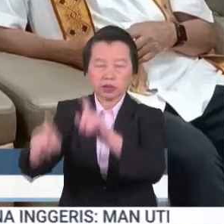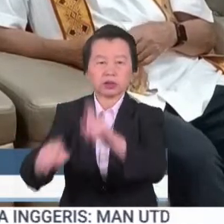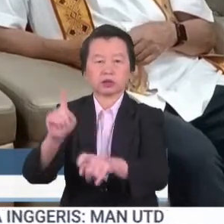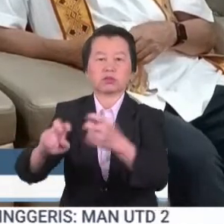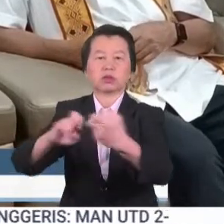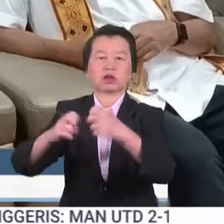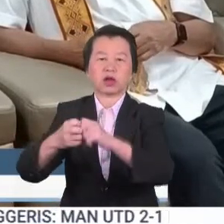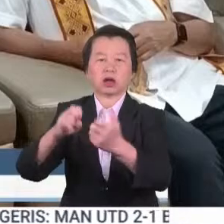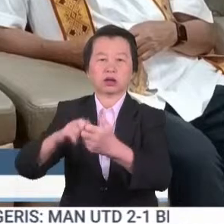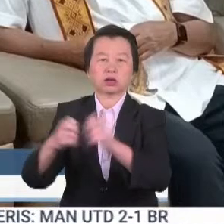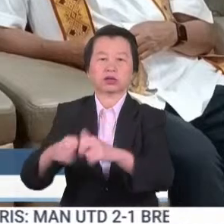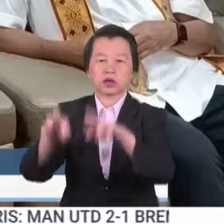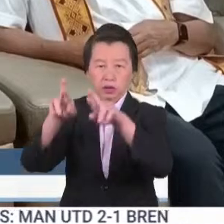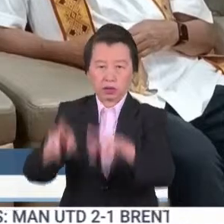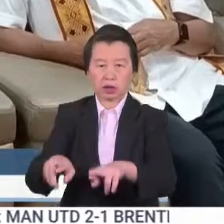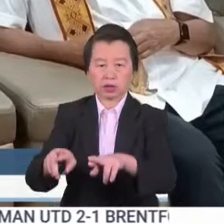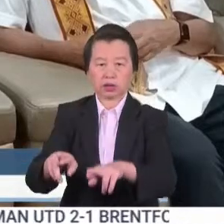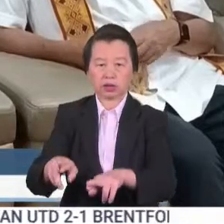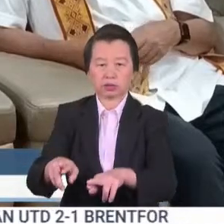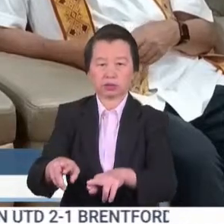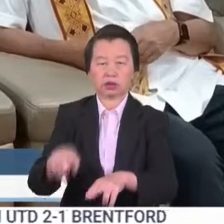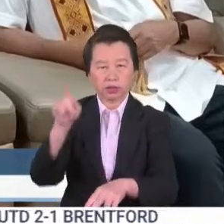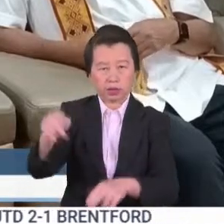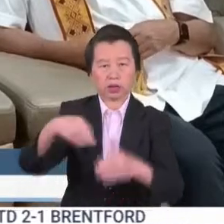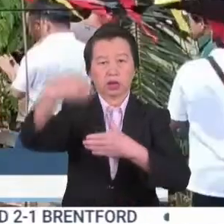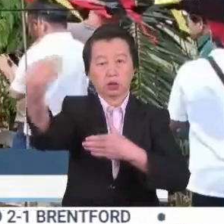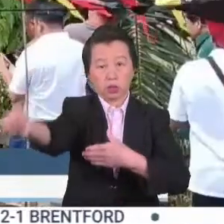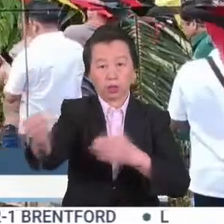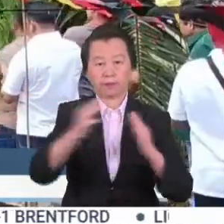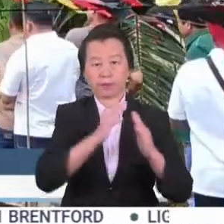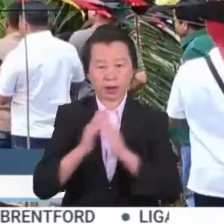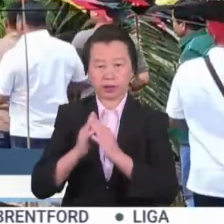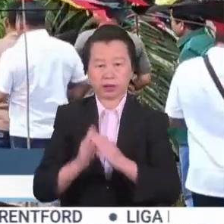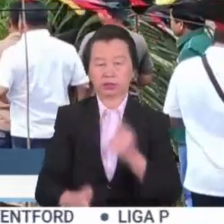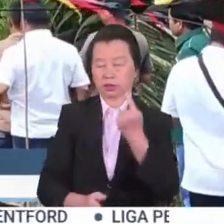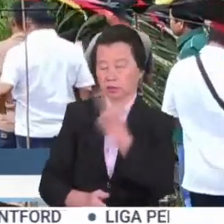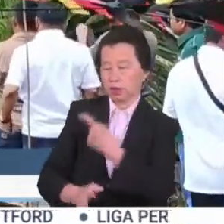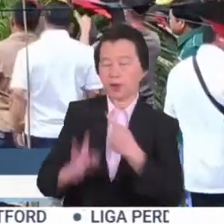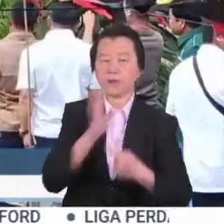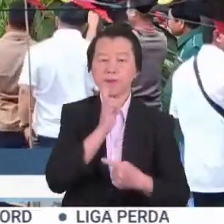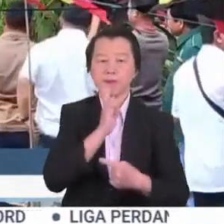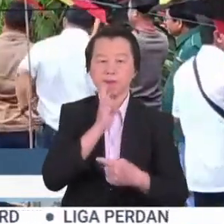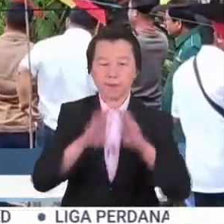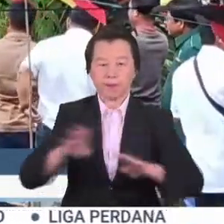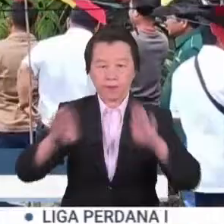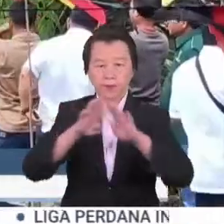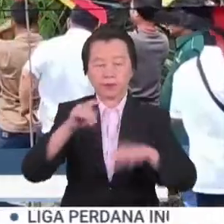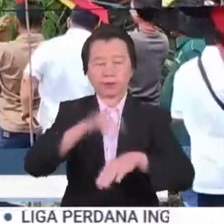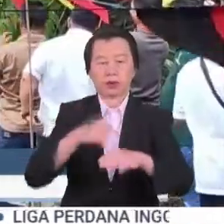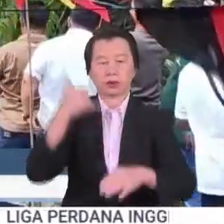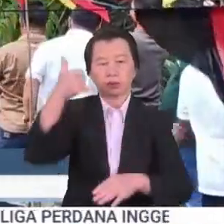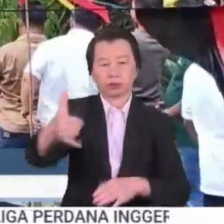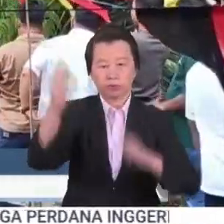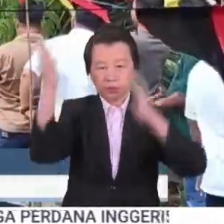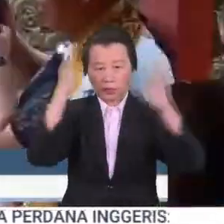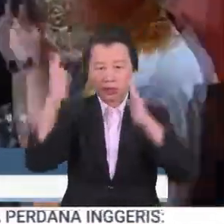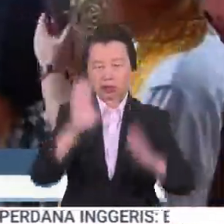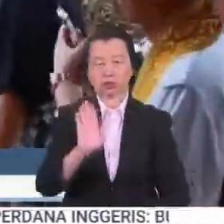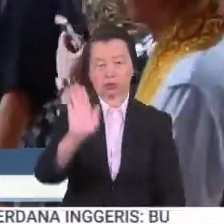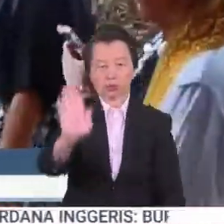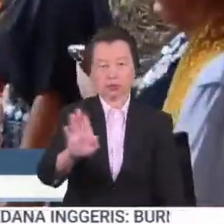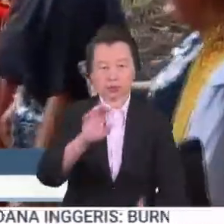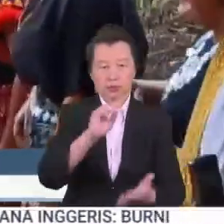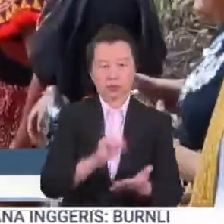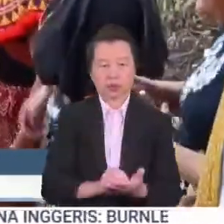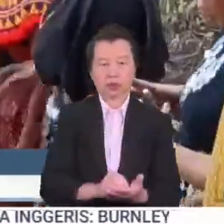juga mendengarkan hati rakyat di luar Banda ini beliau bercakap kepada pemberita semasa program jelajah Malaysia Madani di rumah